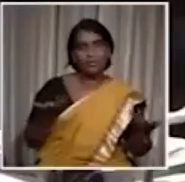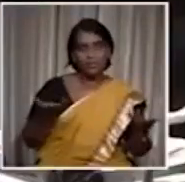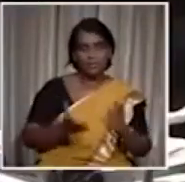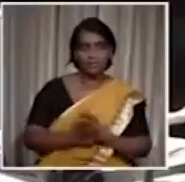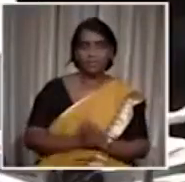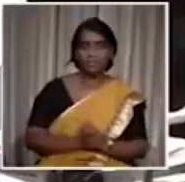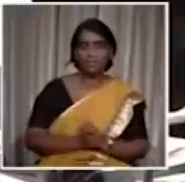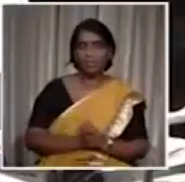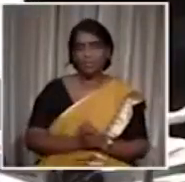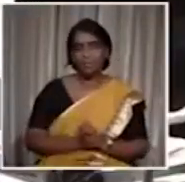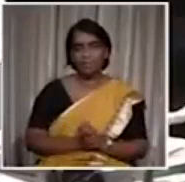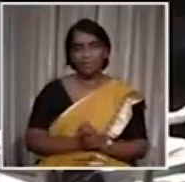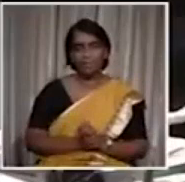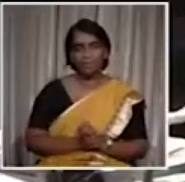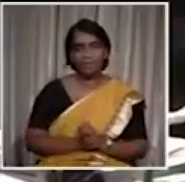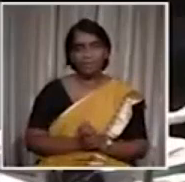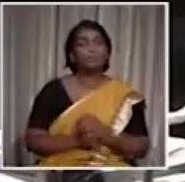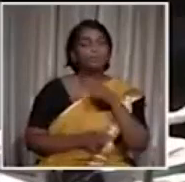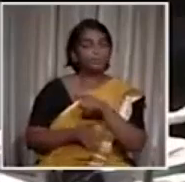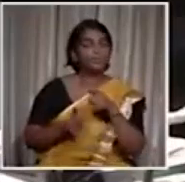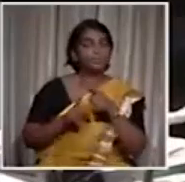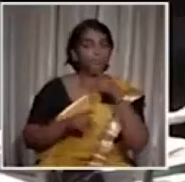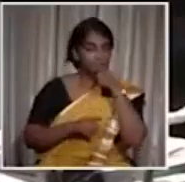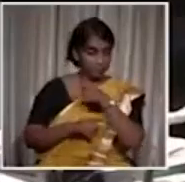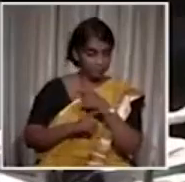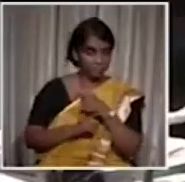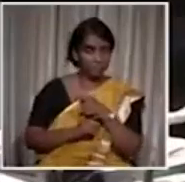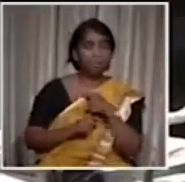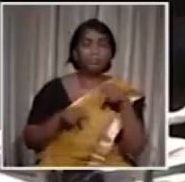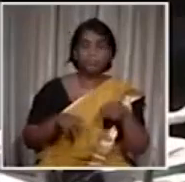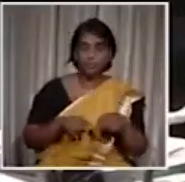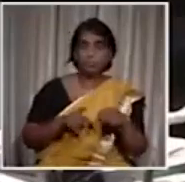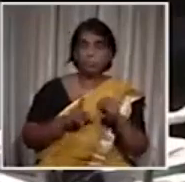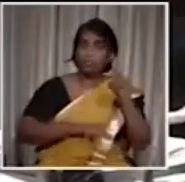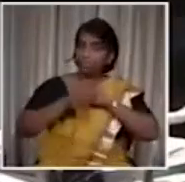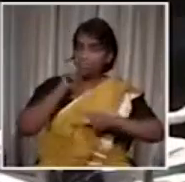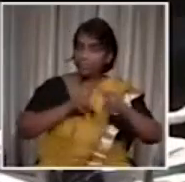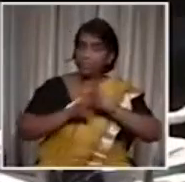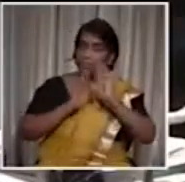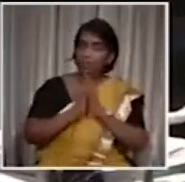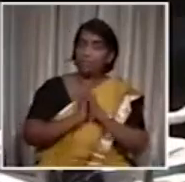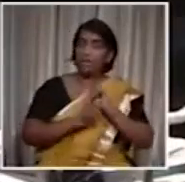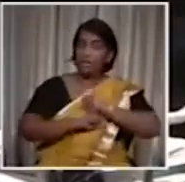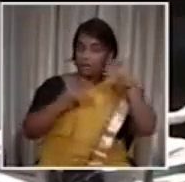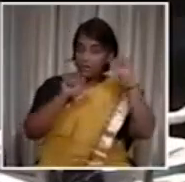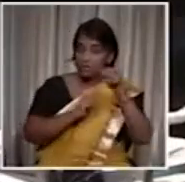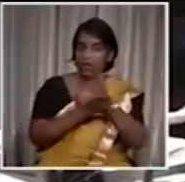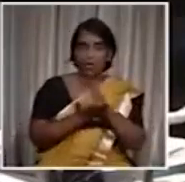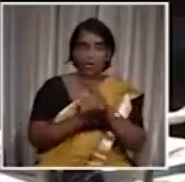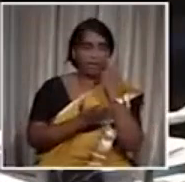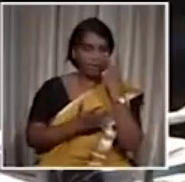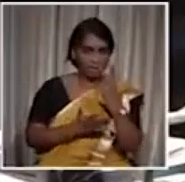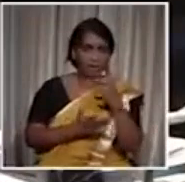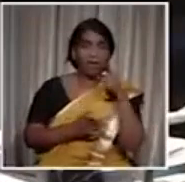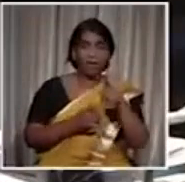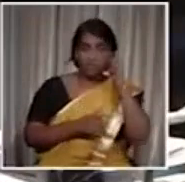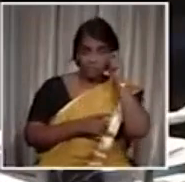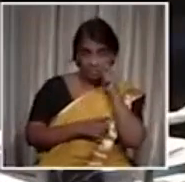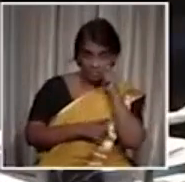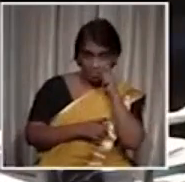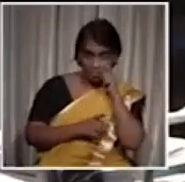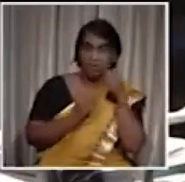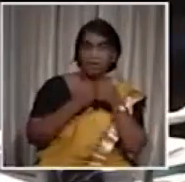hari. Ilang garu kata anak itu nih itu mah. Mesa mulu sakat cawe deme aragale kotas deh kada bedua. Ekat tamai trusta wade